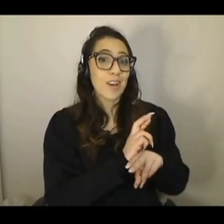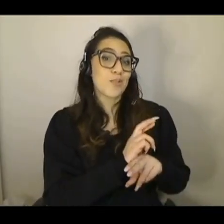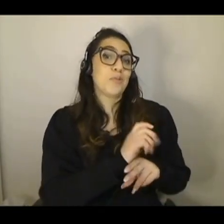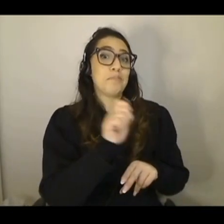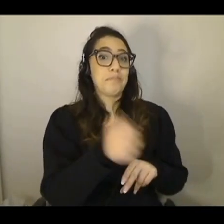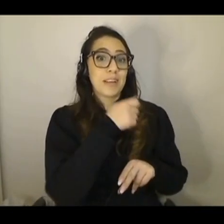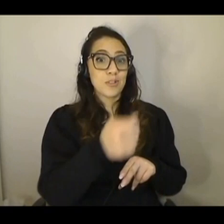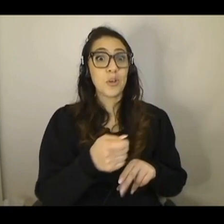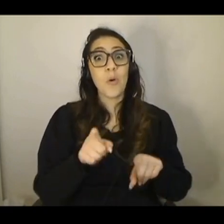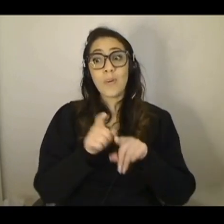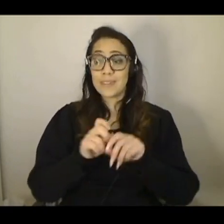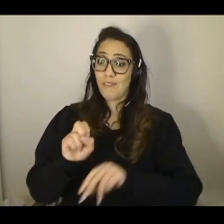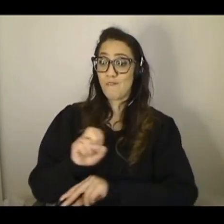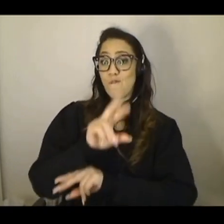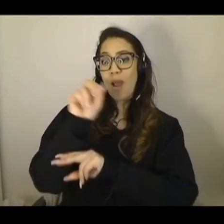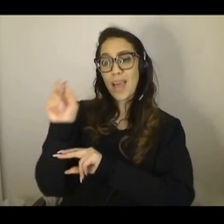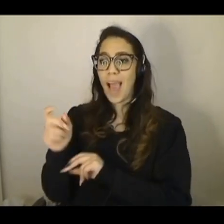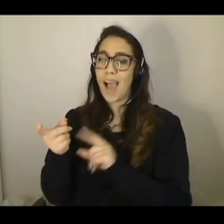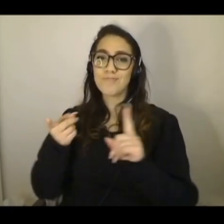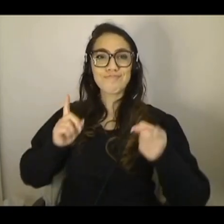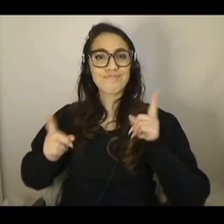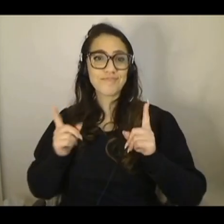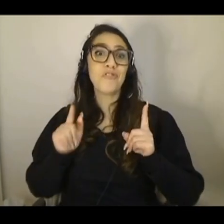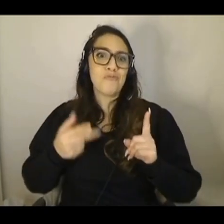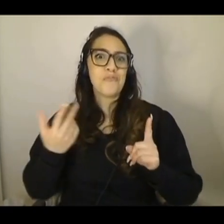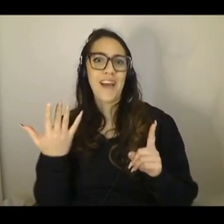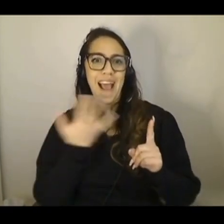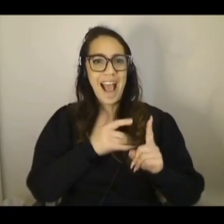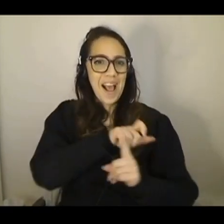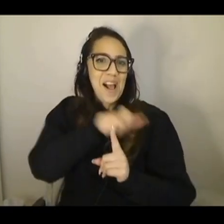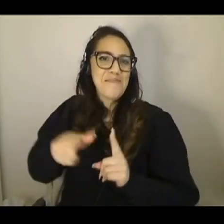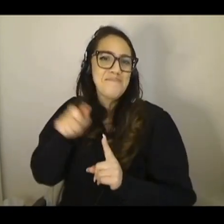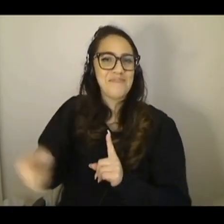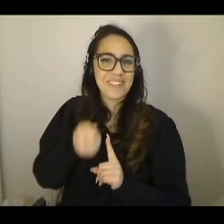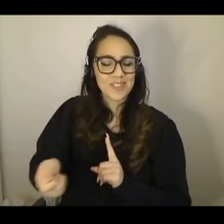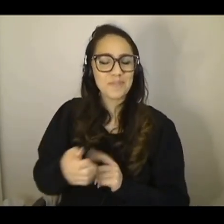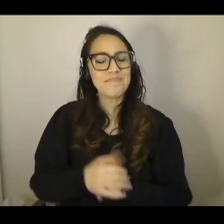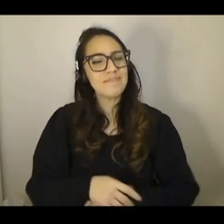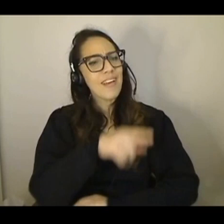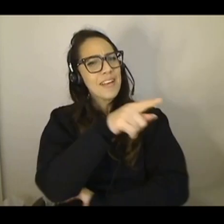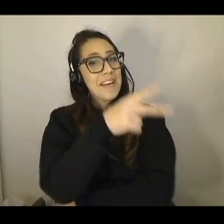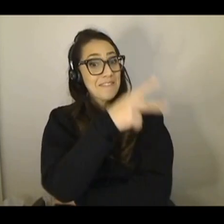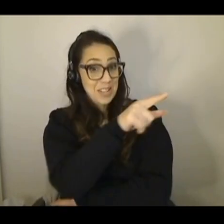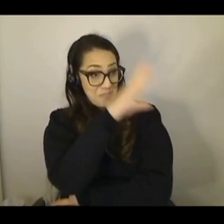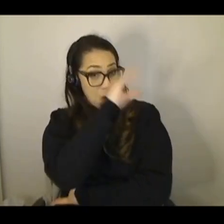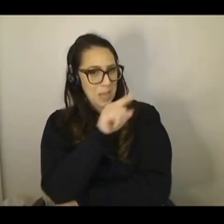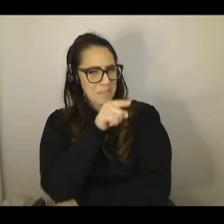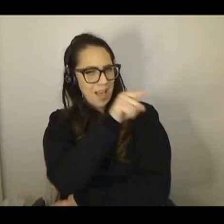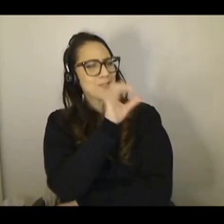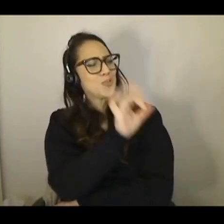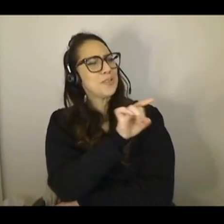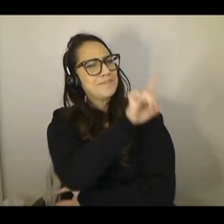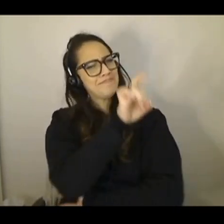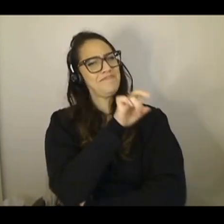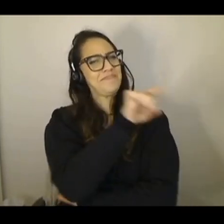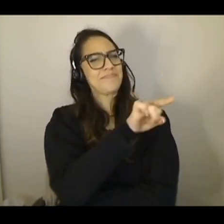pour être agréable juste après. Philippe, je ne t'ai pas oublié, je reviens à toi. Alors